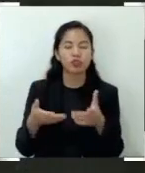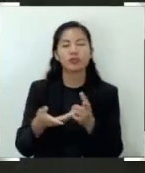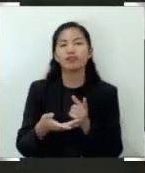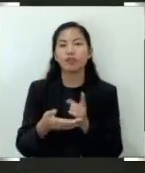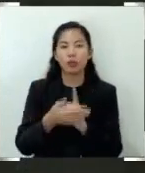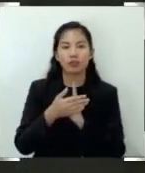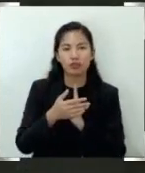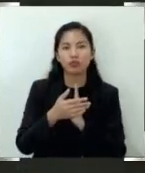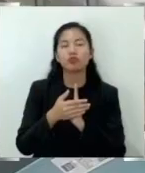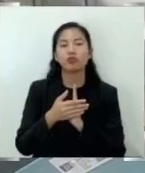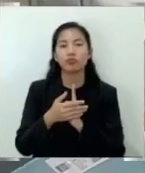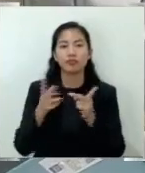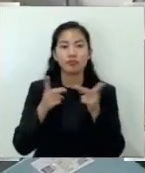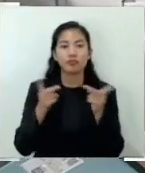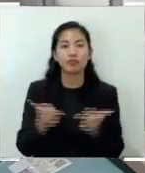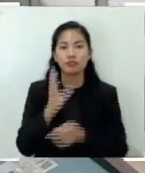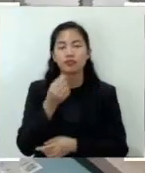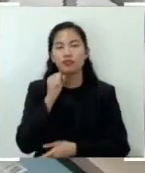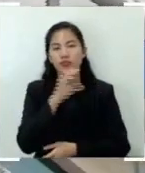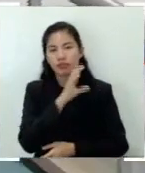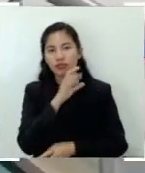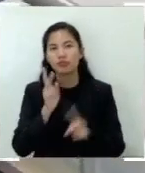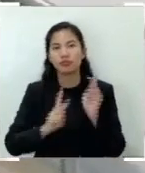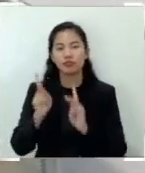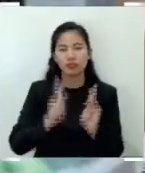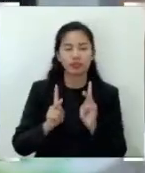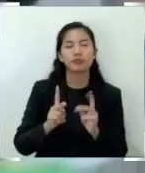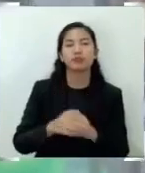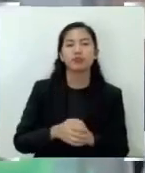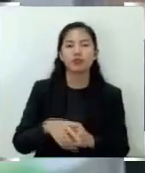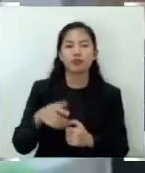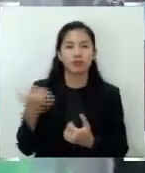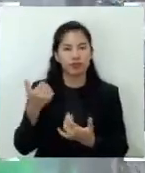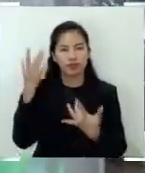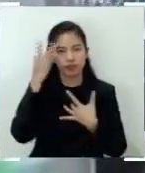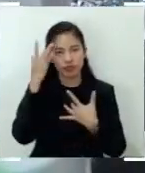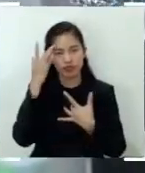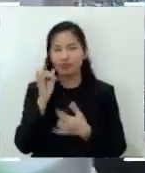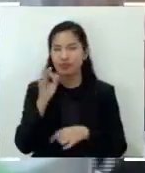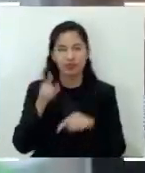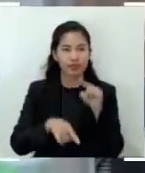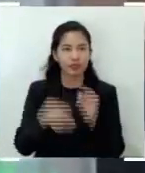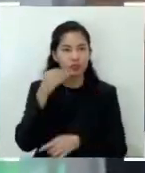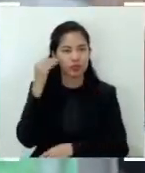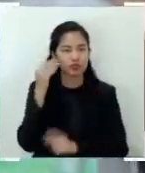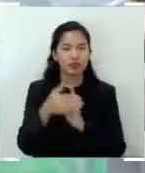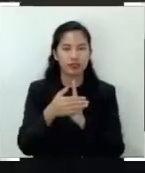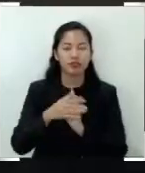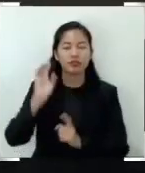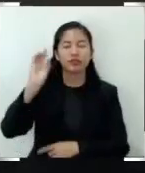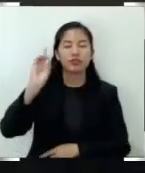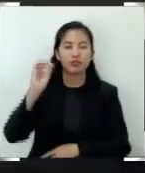with comorbidity na walang kakayahang mag-quarantine o isolate sa bahay. Kaya mahigpit na paalala ng DOH at ng mga